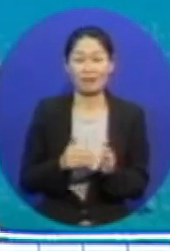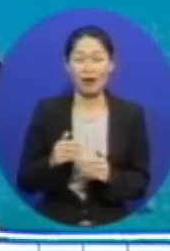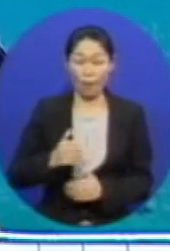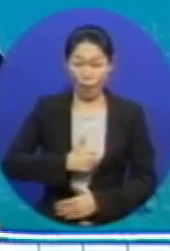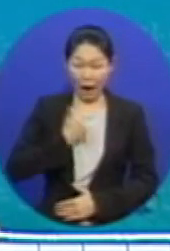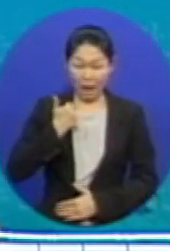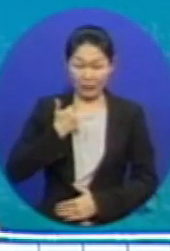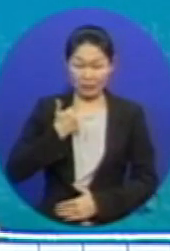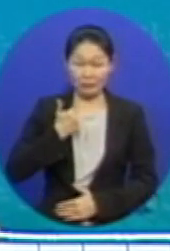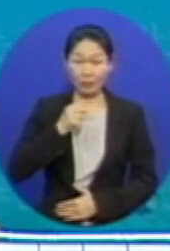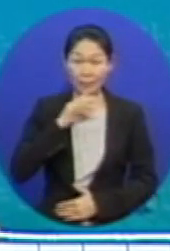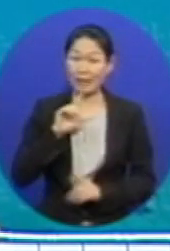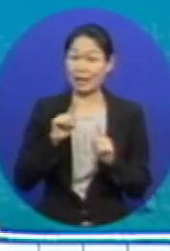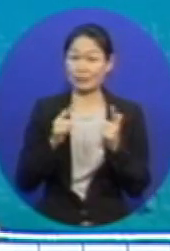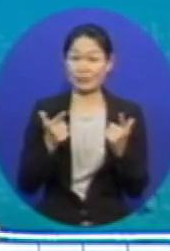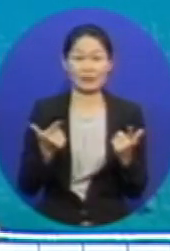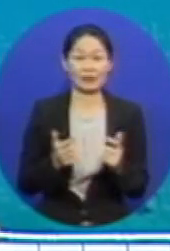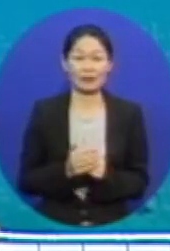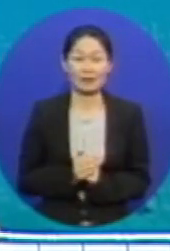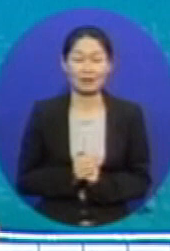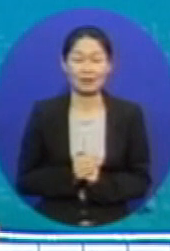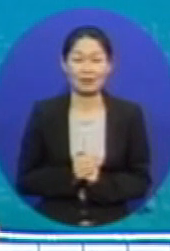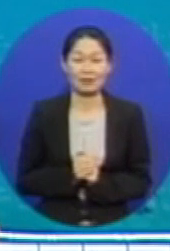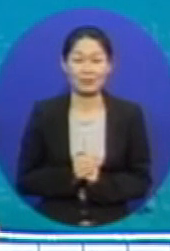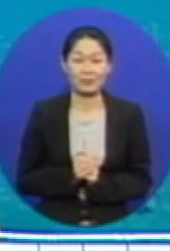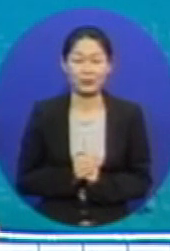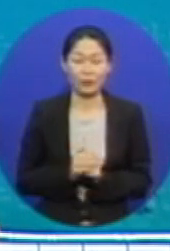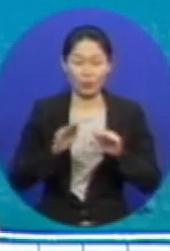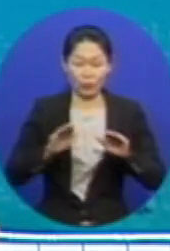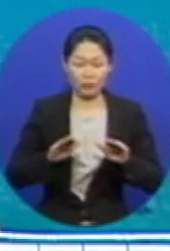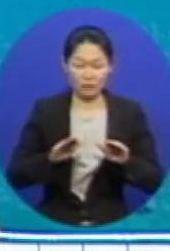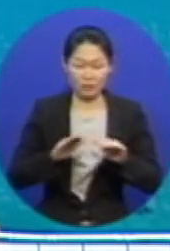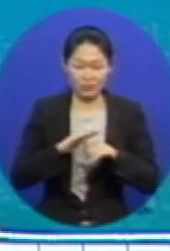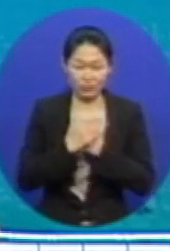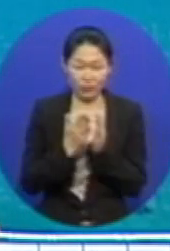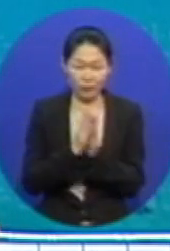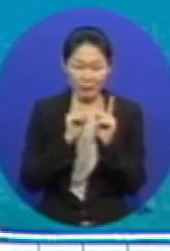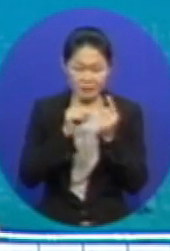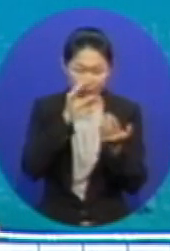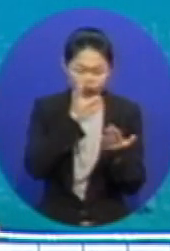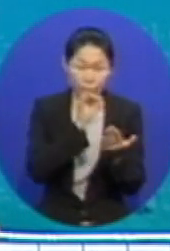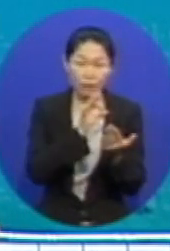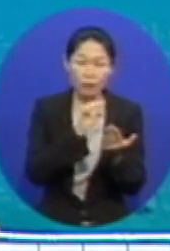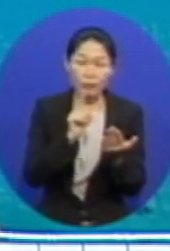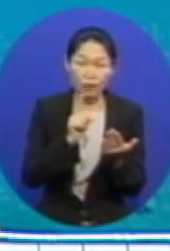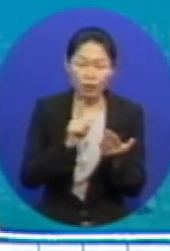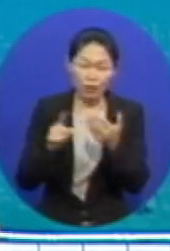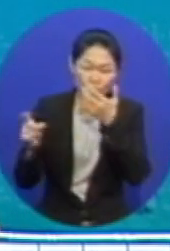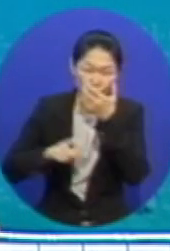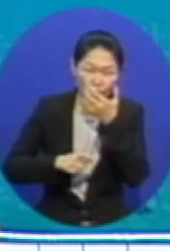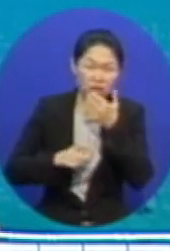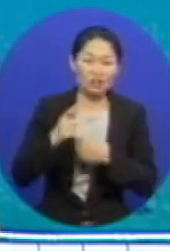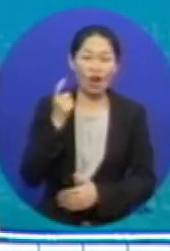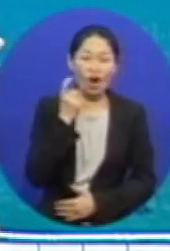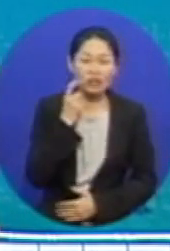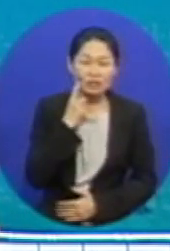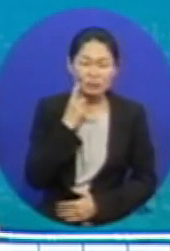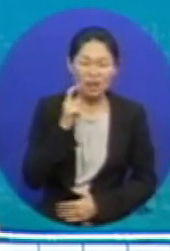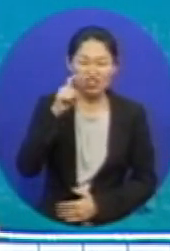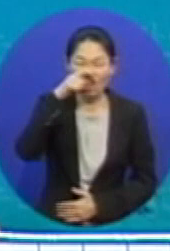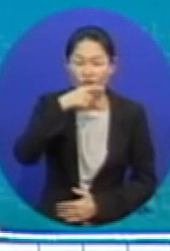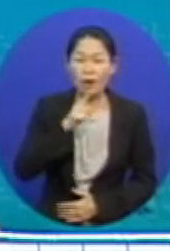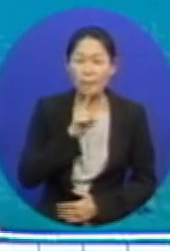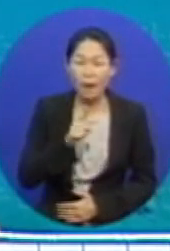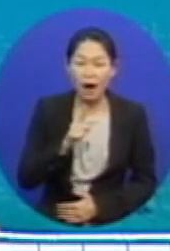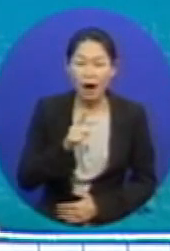화내는 것만 아니에요 오늘 여기 본문의 말씀에 보면 도적질 하는 거 거짓말 하는거 더러운